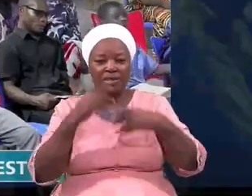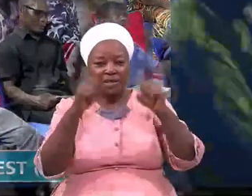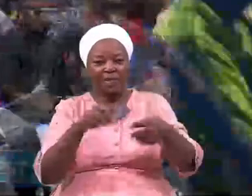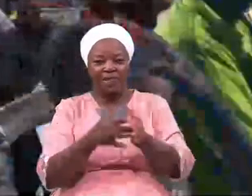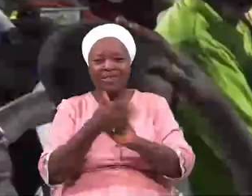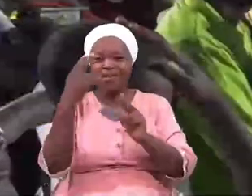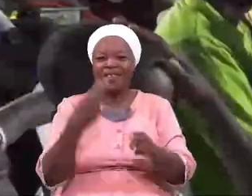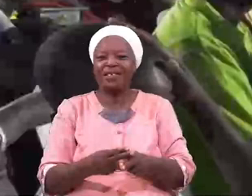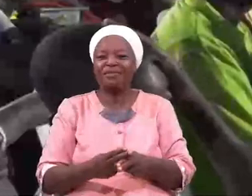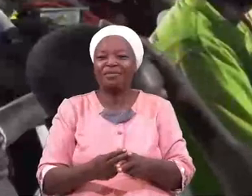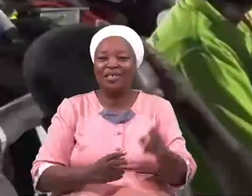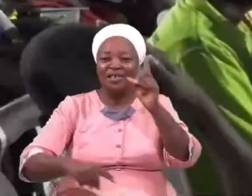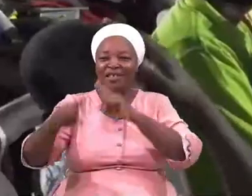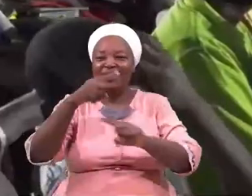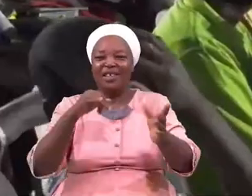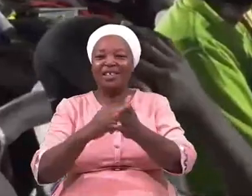arrivé.